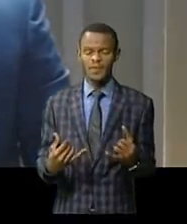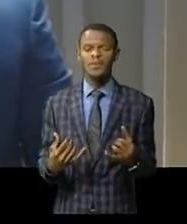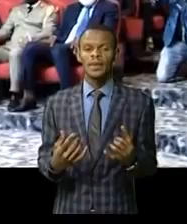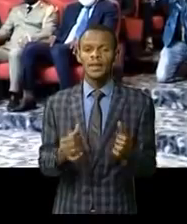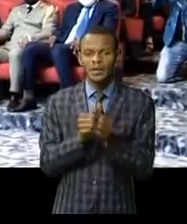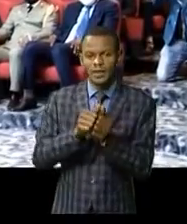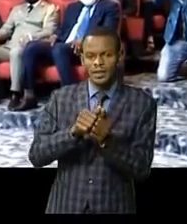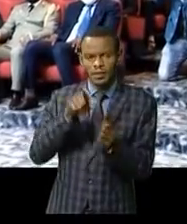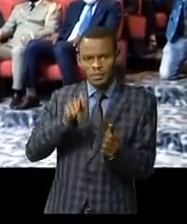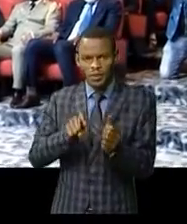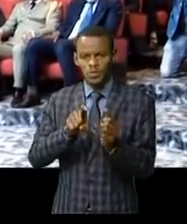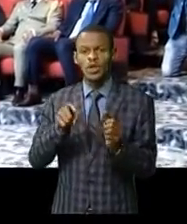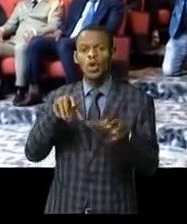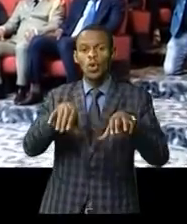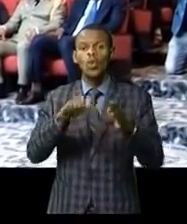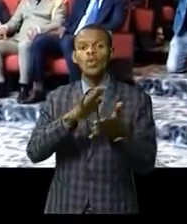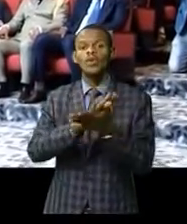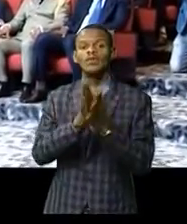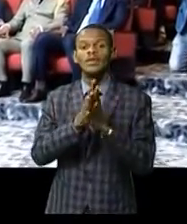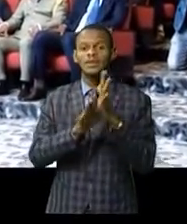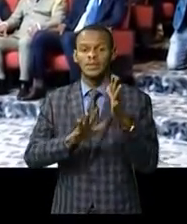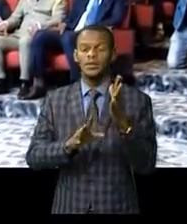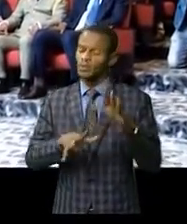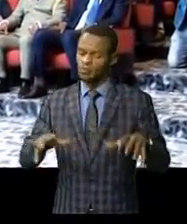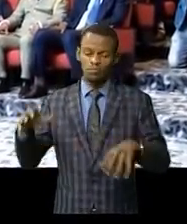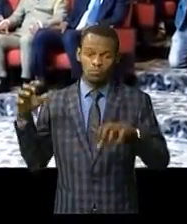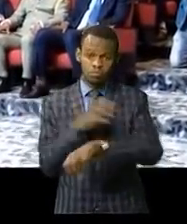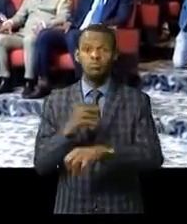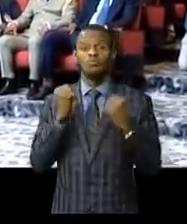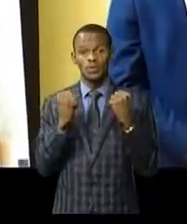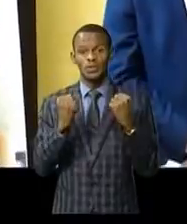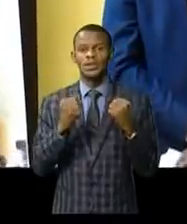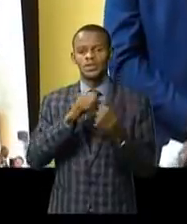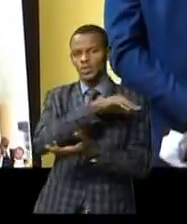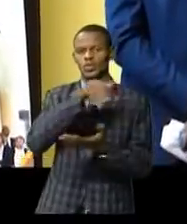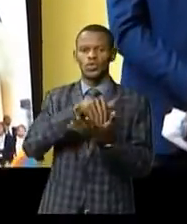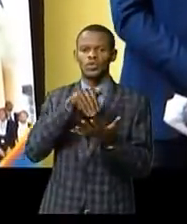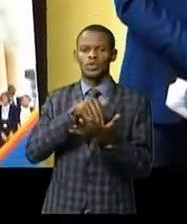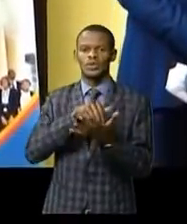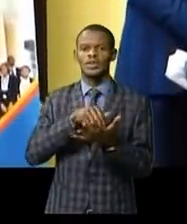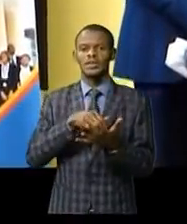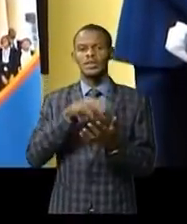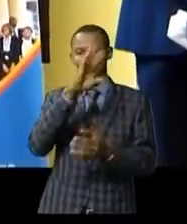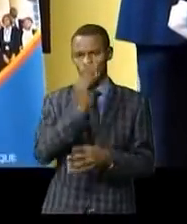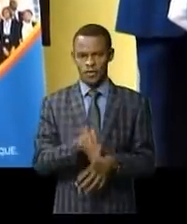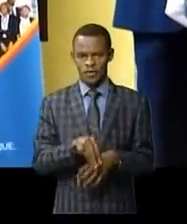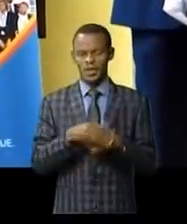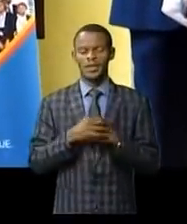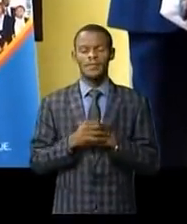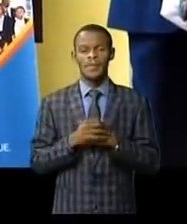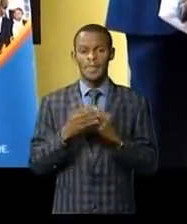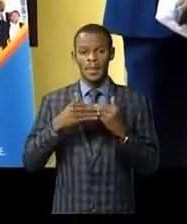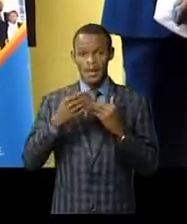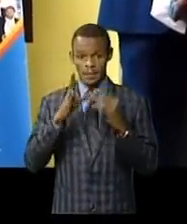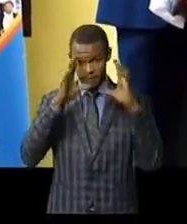du Congo à redevenir une puissance au cœur de notre continent. Juste après son allocution, le président de la